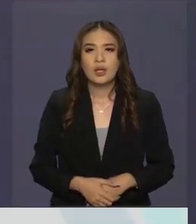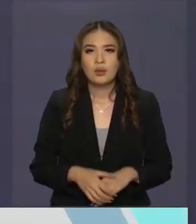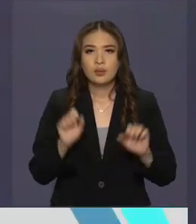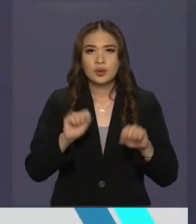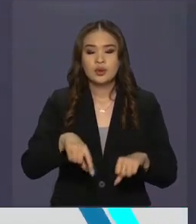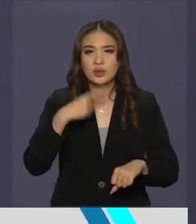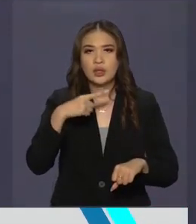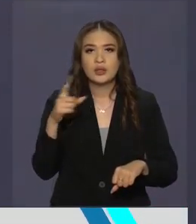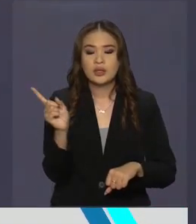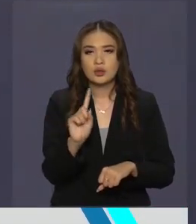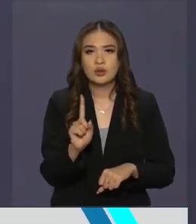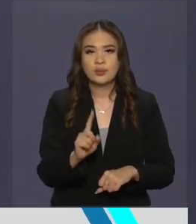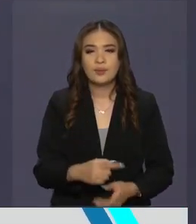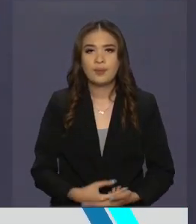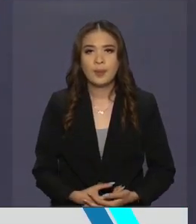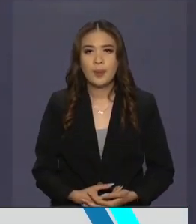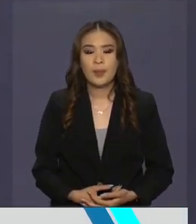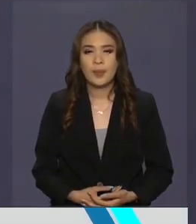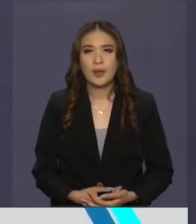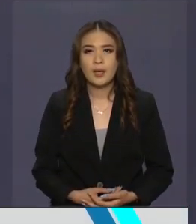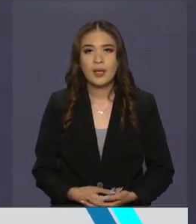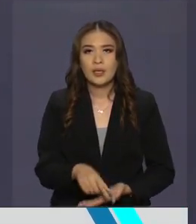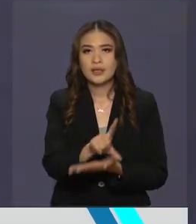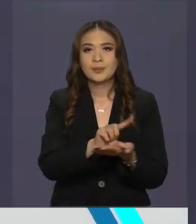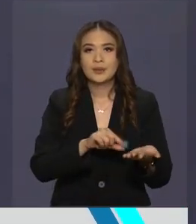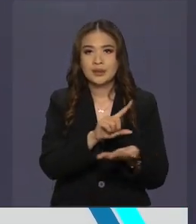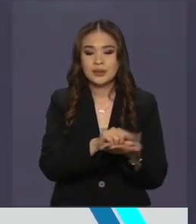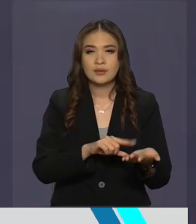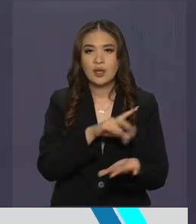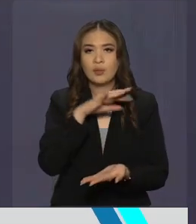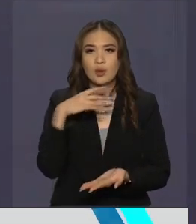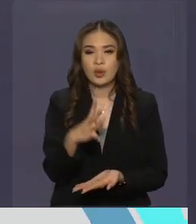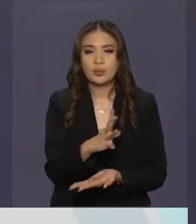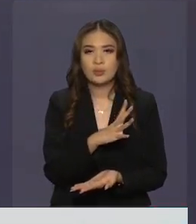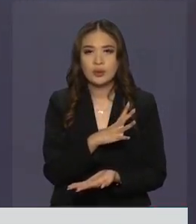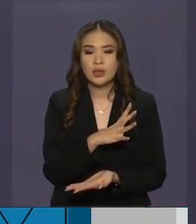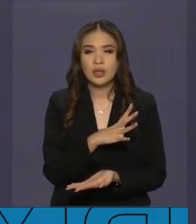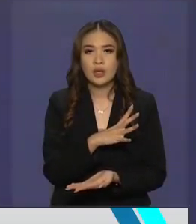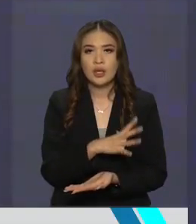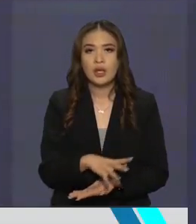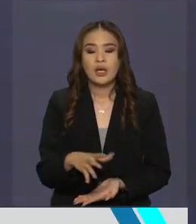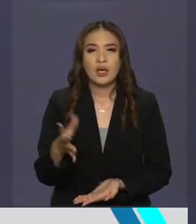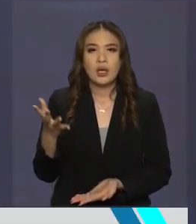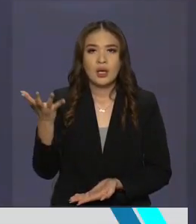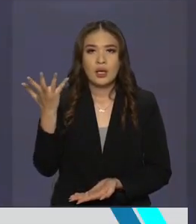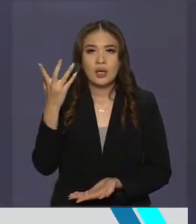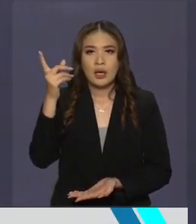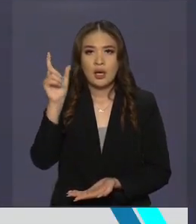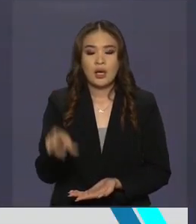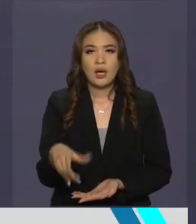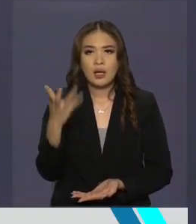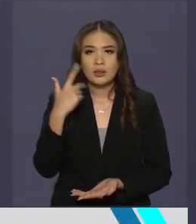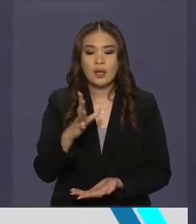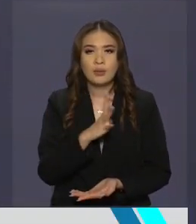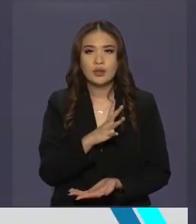сказать такой подход к списыванию был у нас ученика когда он получается пронес свой